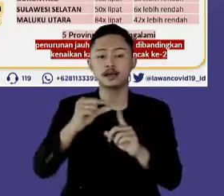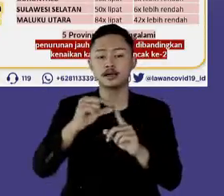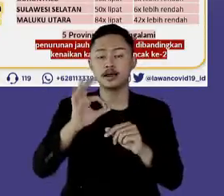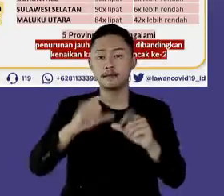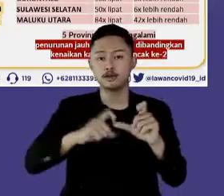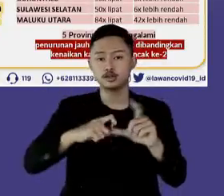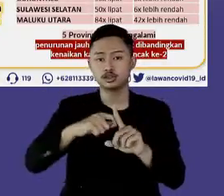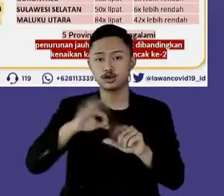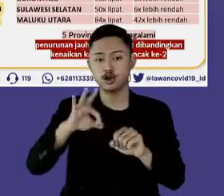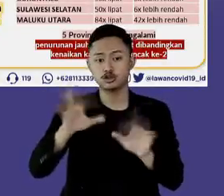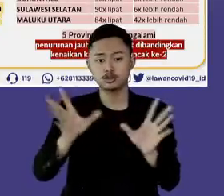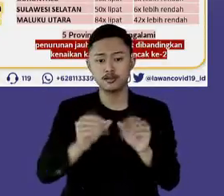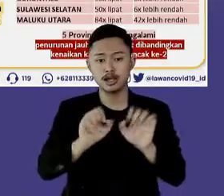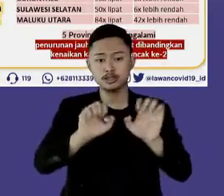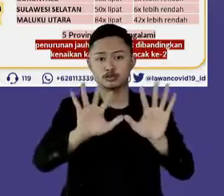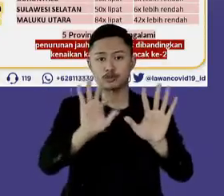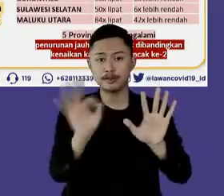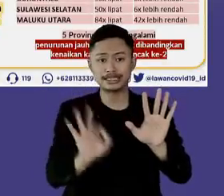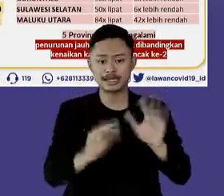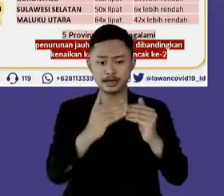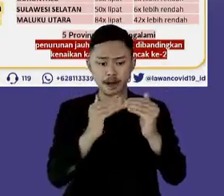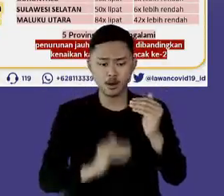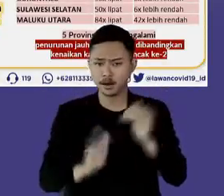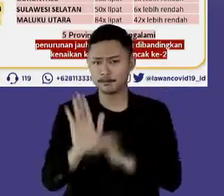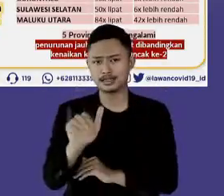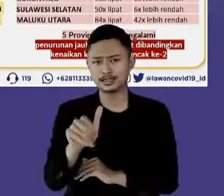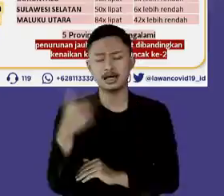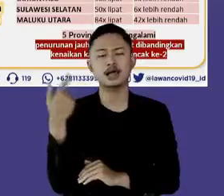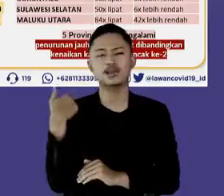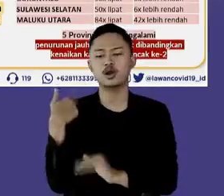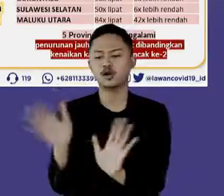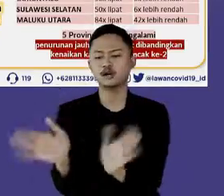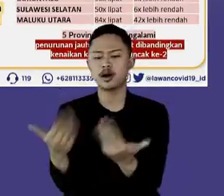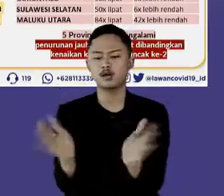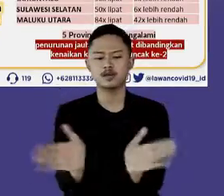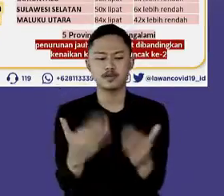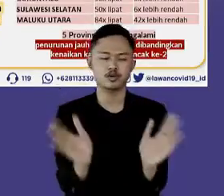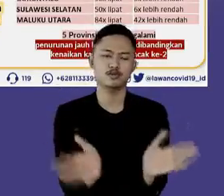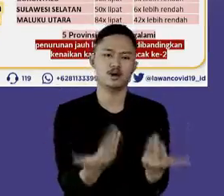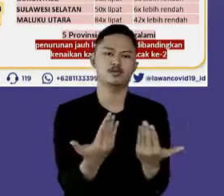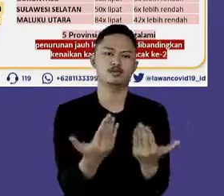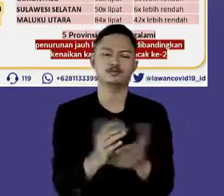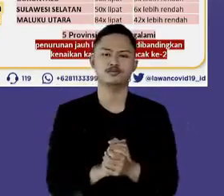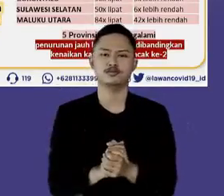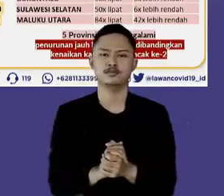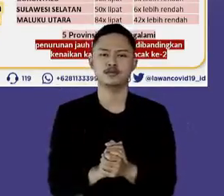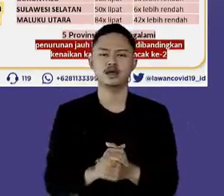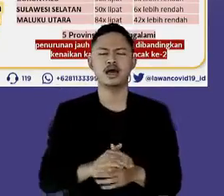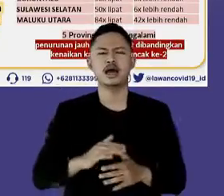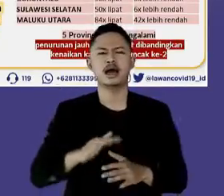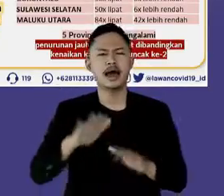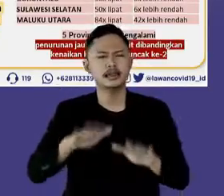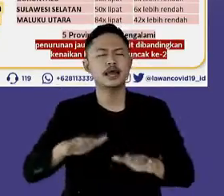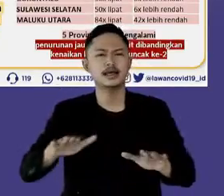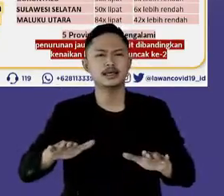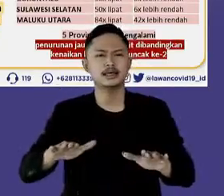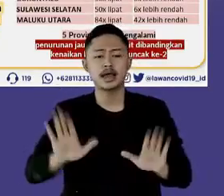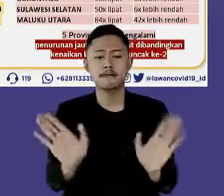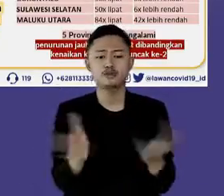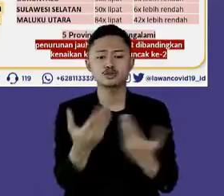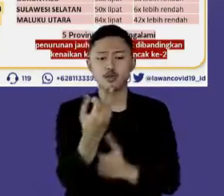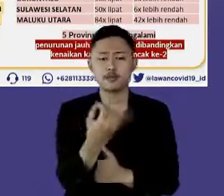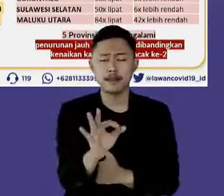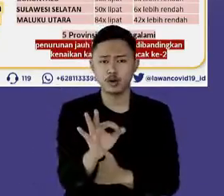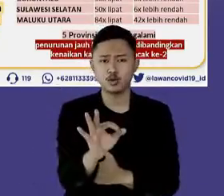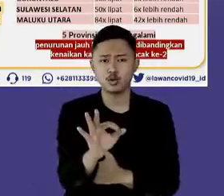untuk sekarang juga membentuk posko di wilayahnya masing-masing jangan sampai menyesal dan terlambat membentuk posko